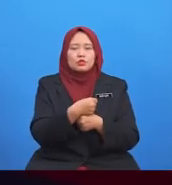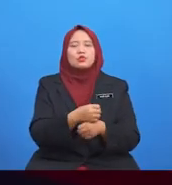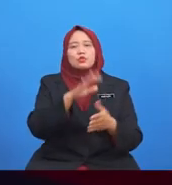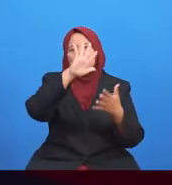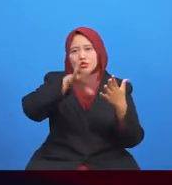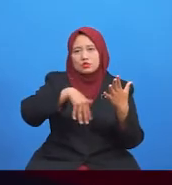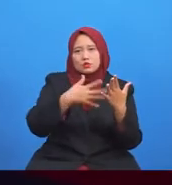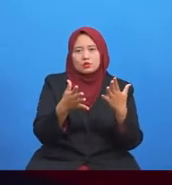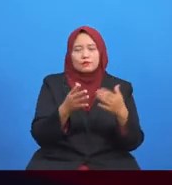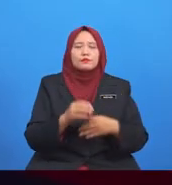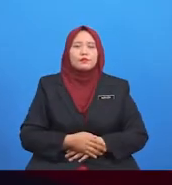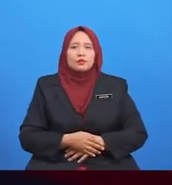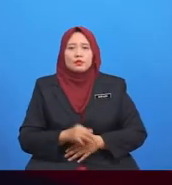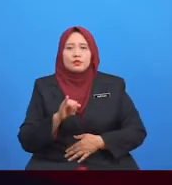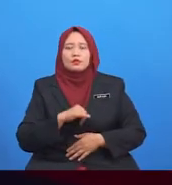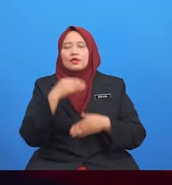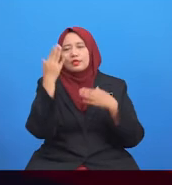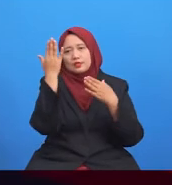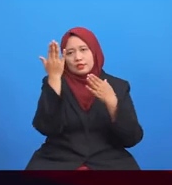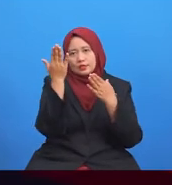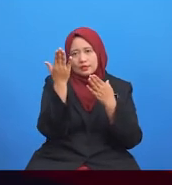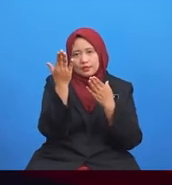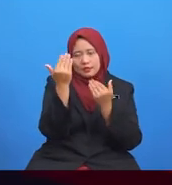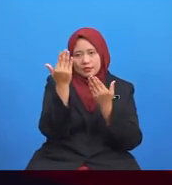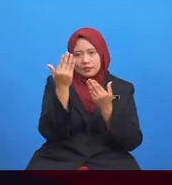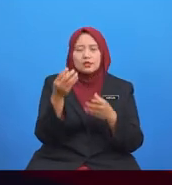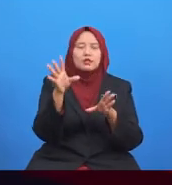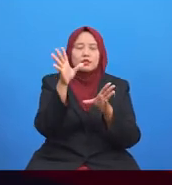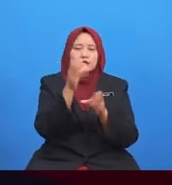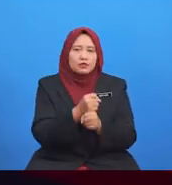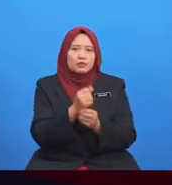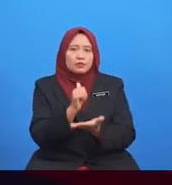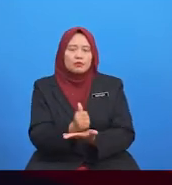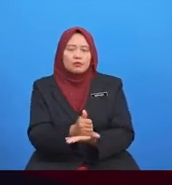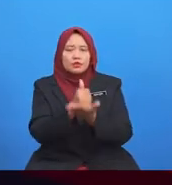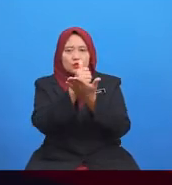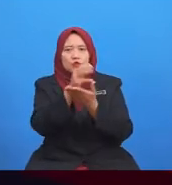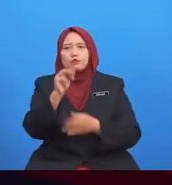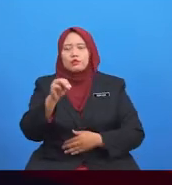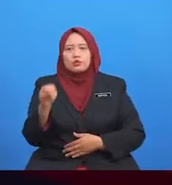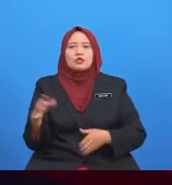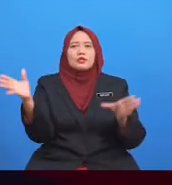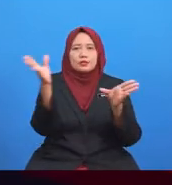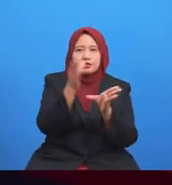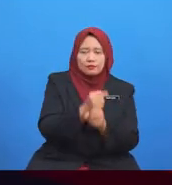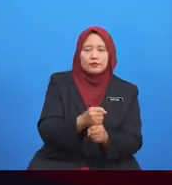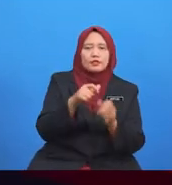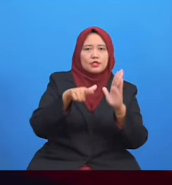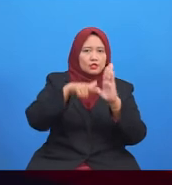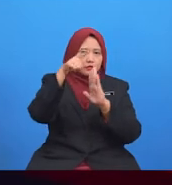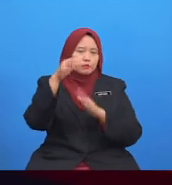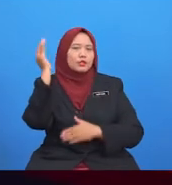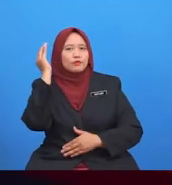Diharapkan perkongsian dari cikgu ini dapat membantu murid-murid agar dapat